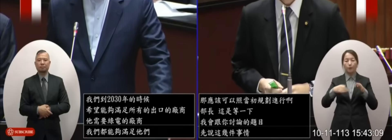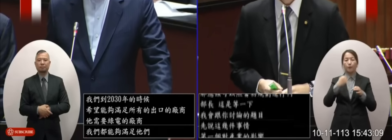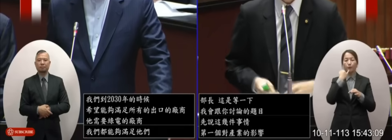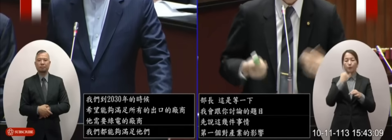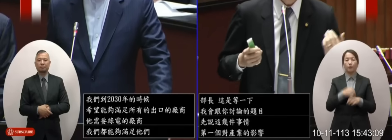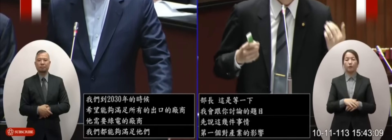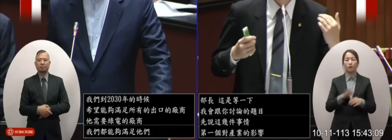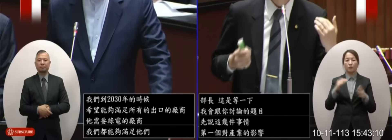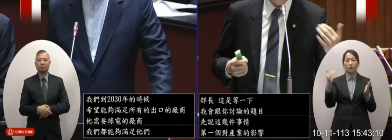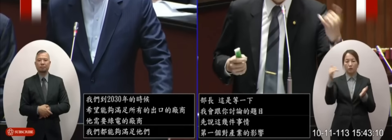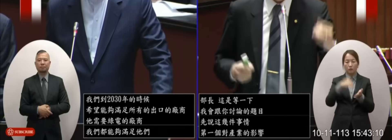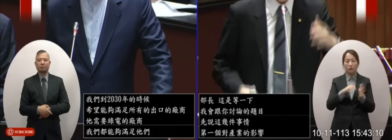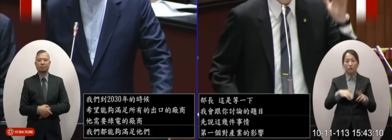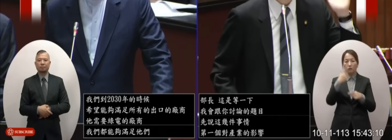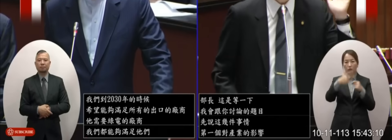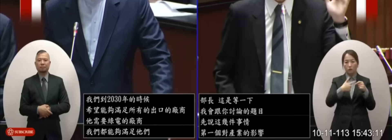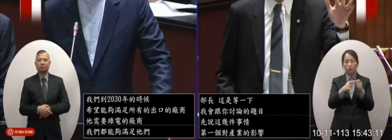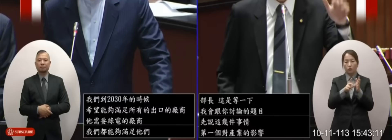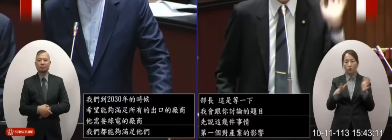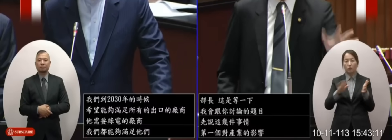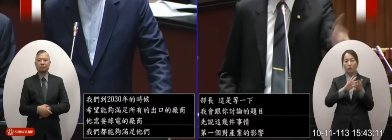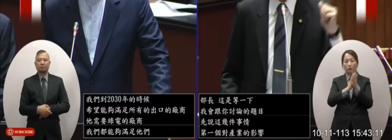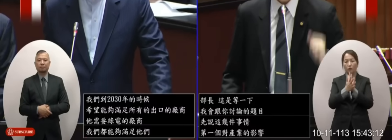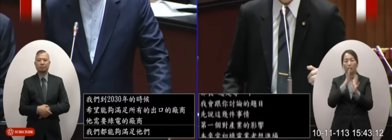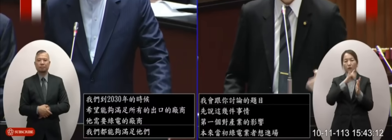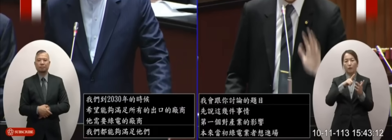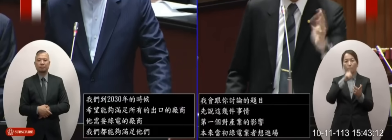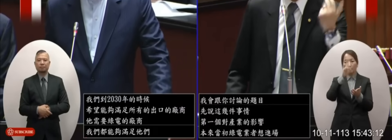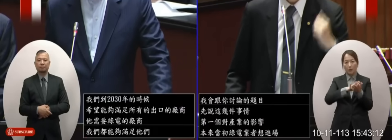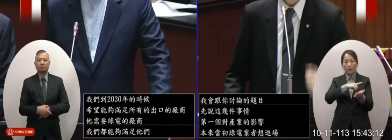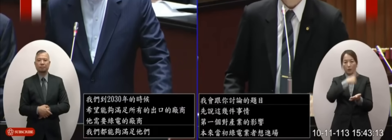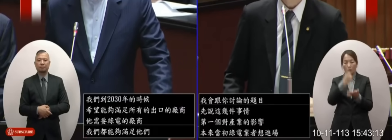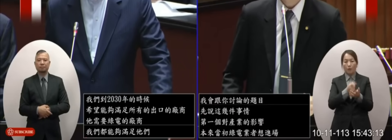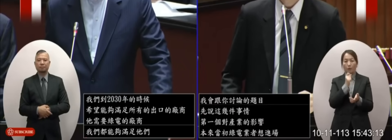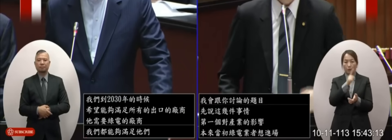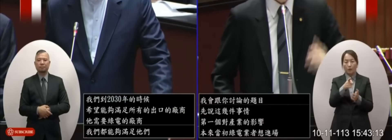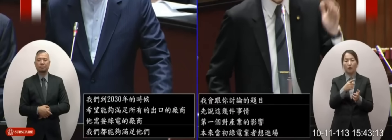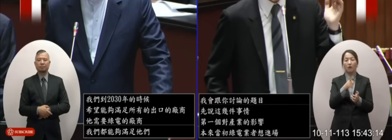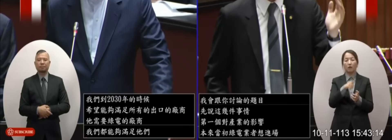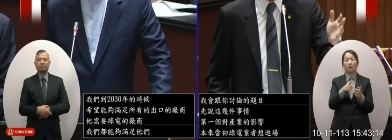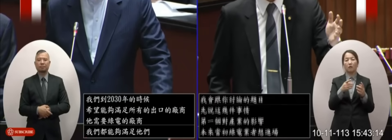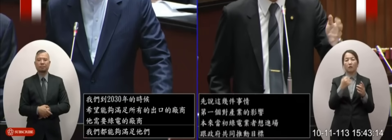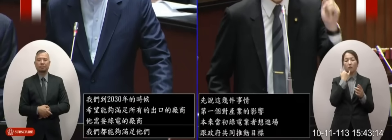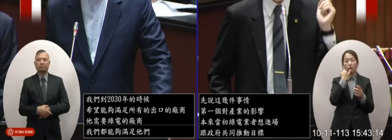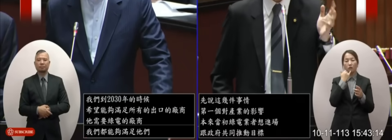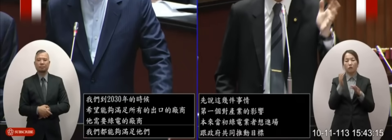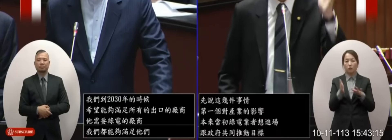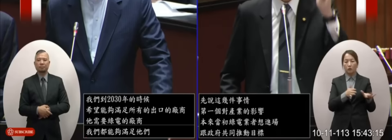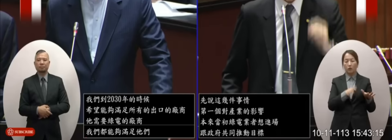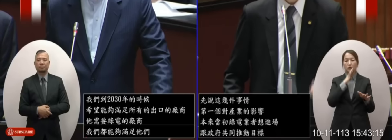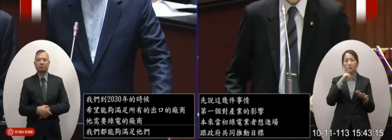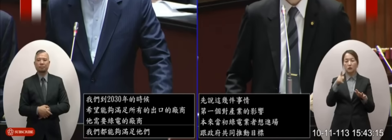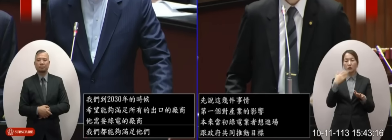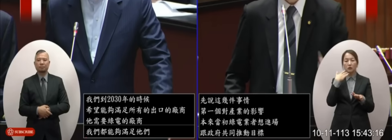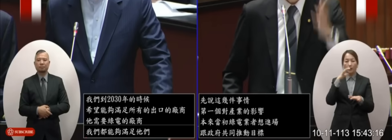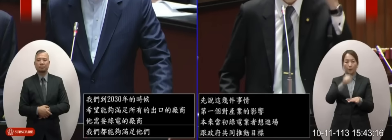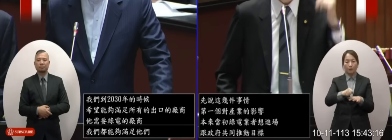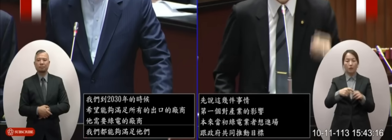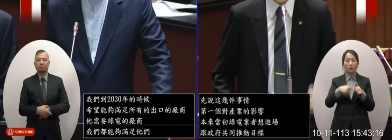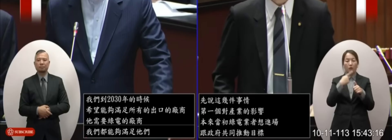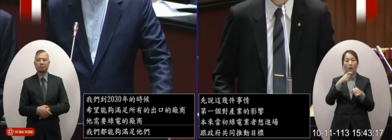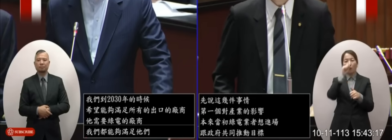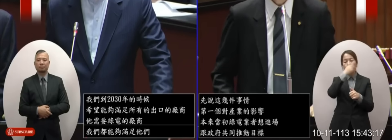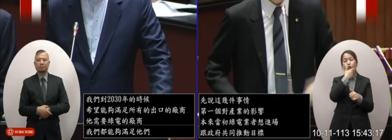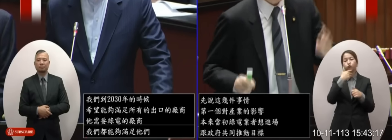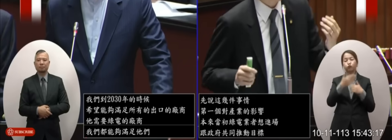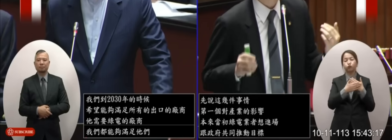场。可是这六年来用高价趸购的方式，你先走，这个本席没有意见。可是你先走之后，这些先占的产业把好处都